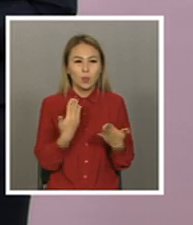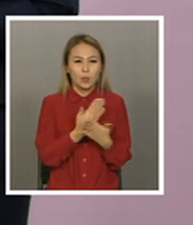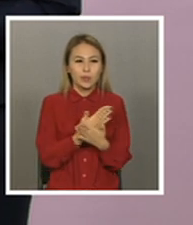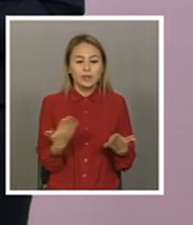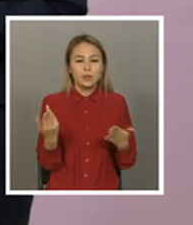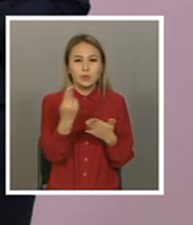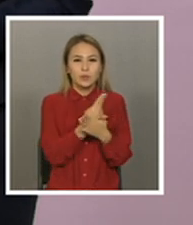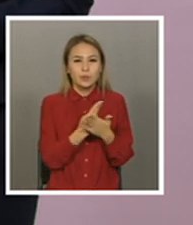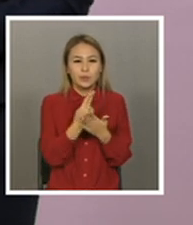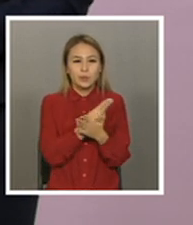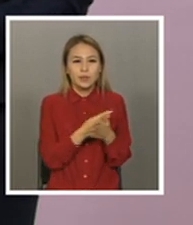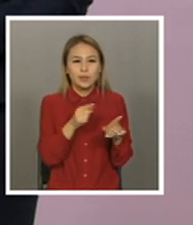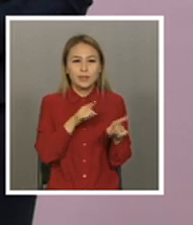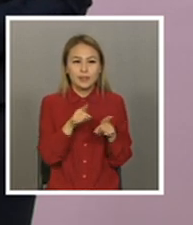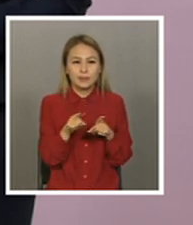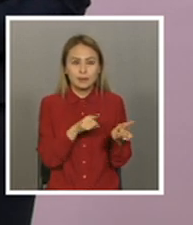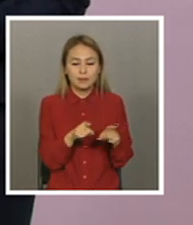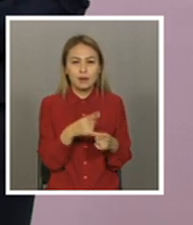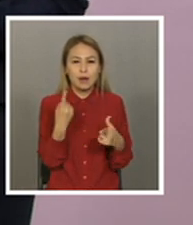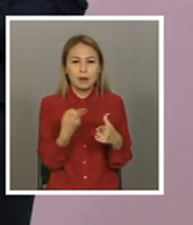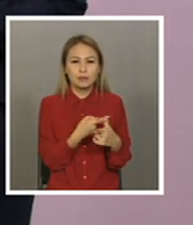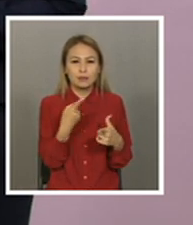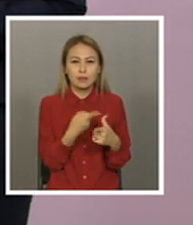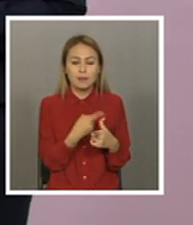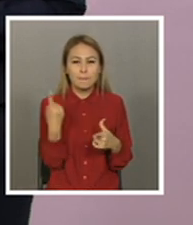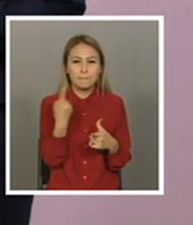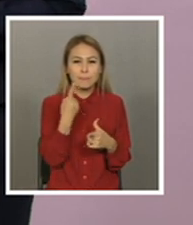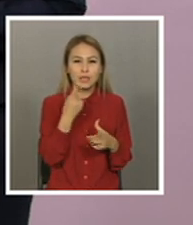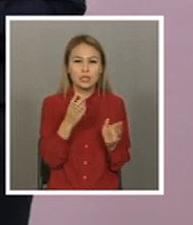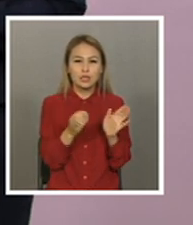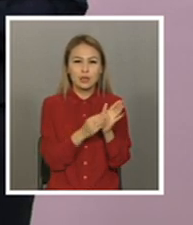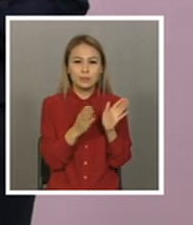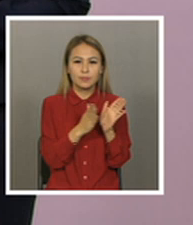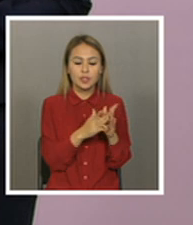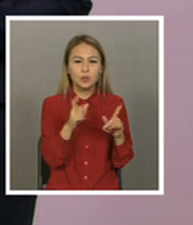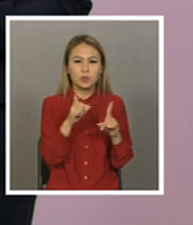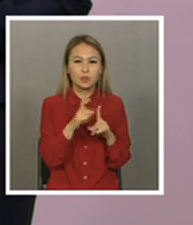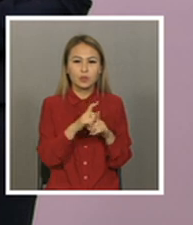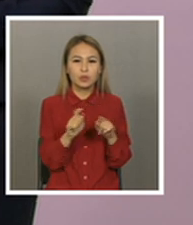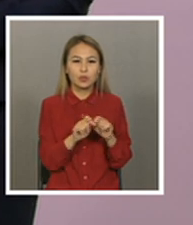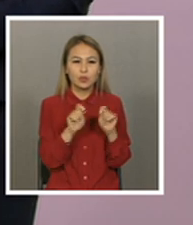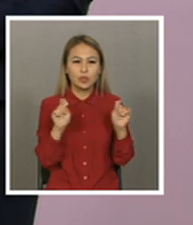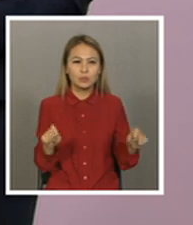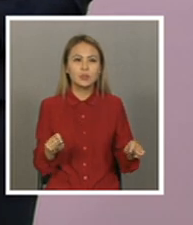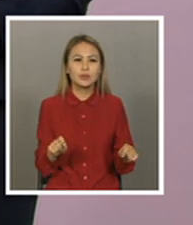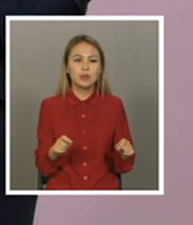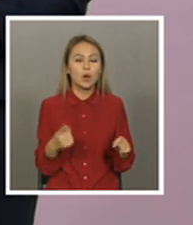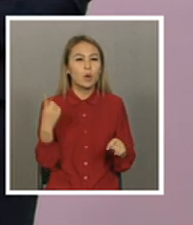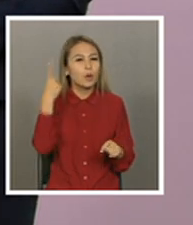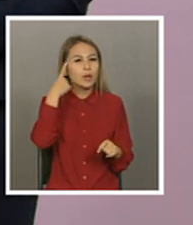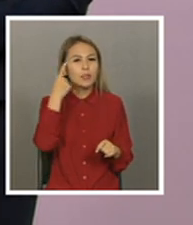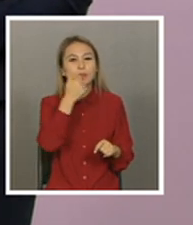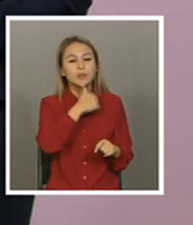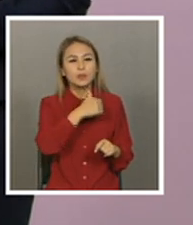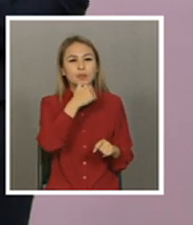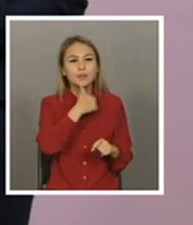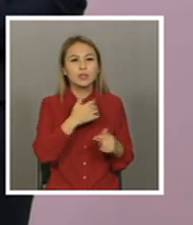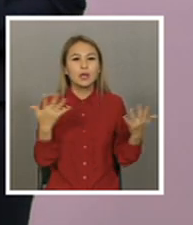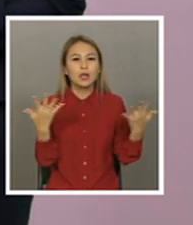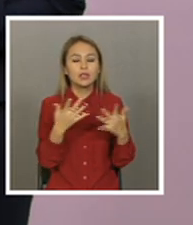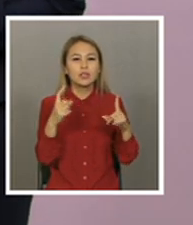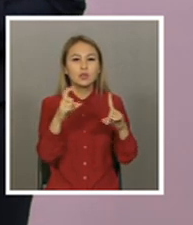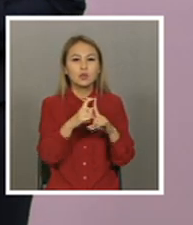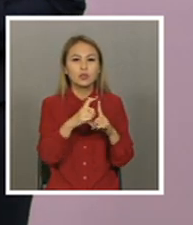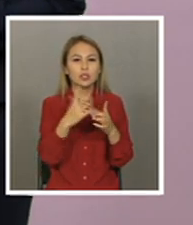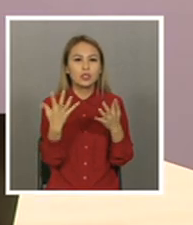суреттегі заттардың аттарының бірінші әріптерінен сөз құраймыз. Ойланамыз, қандай сөз шығады?